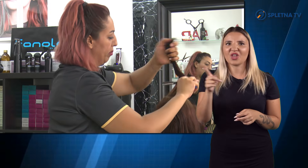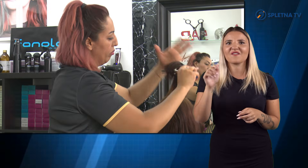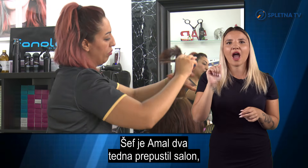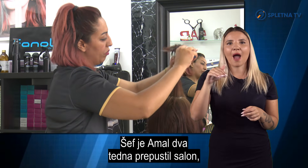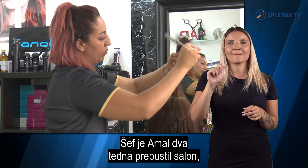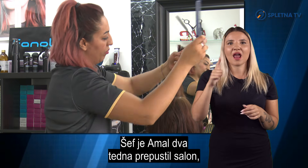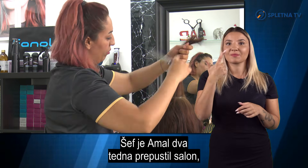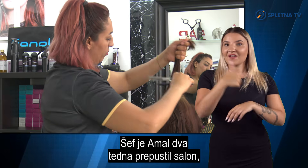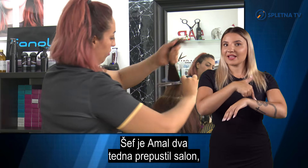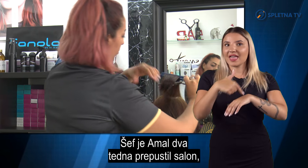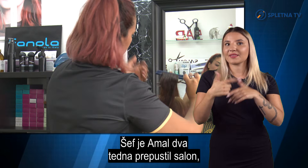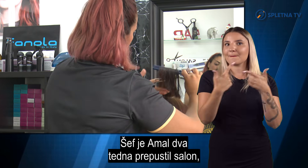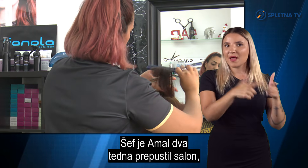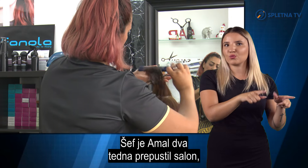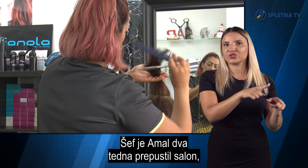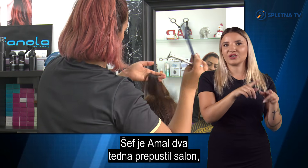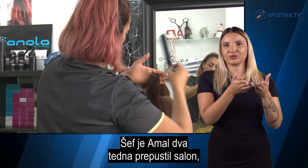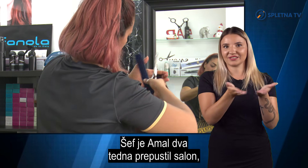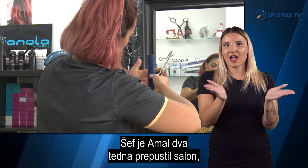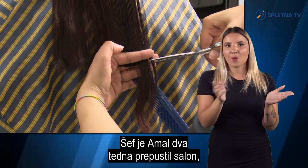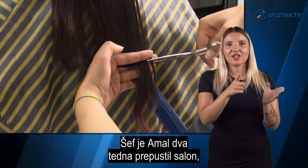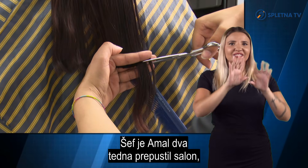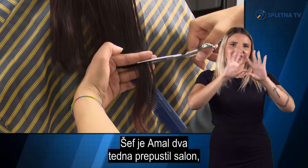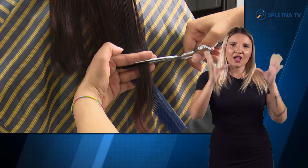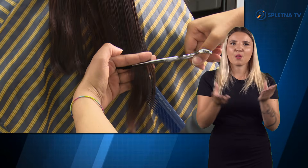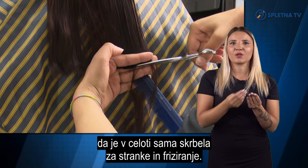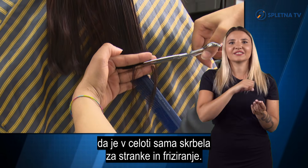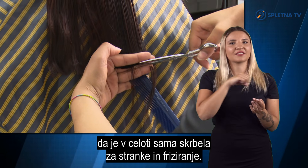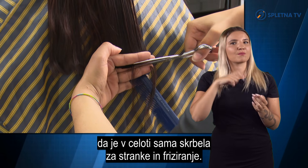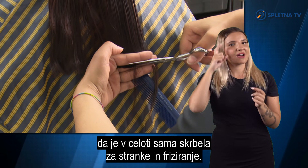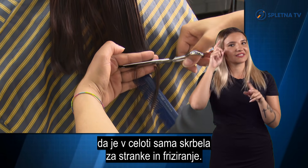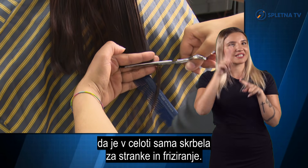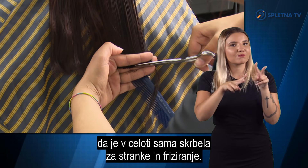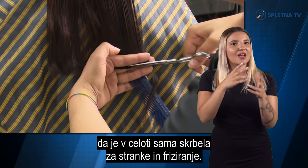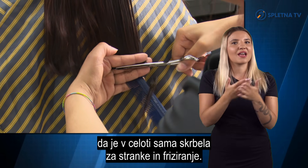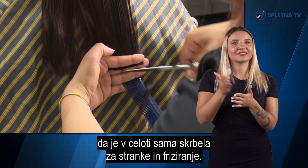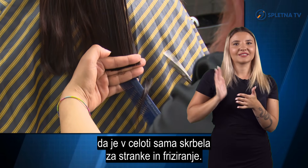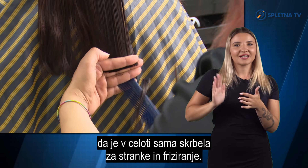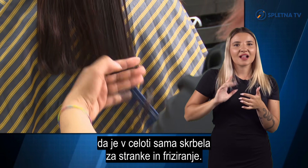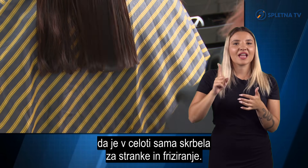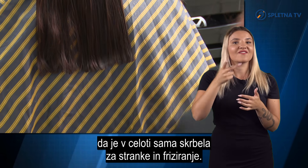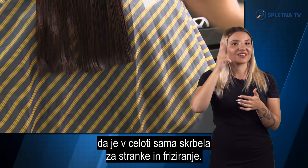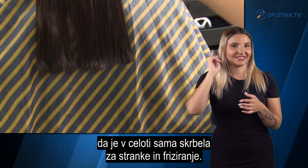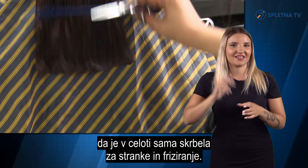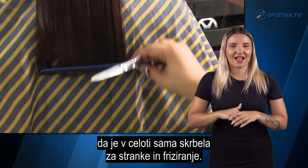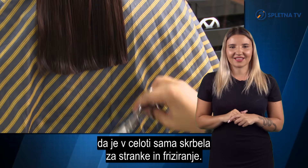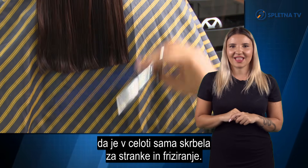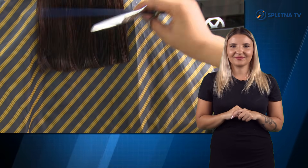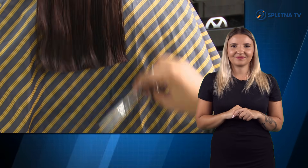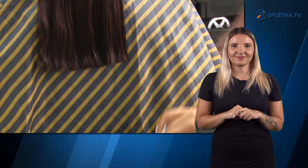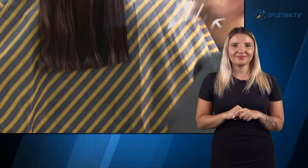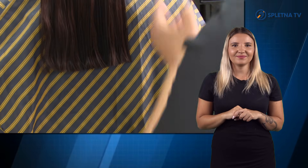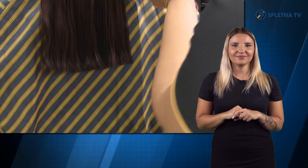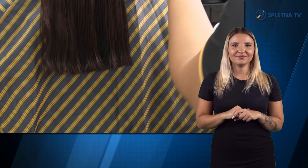sfrizirala. Šef je Amal 2 tedna prepustil salon, da je v celoti sama skrbela za stranke in